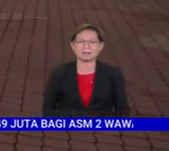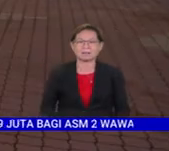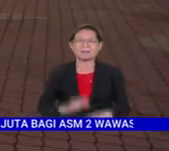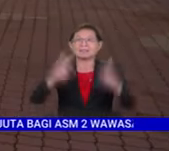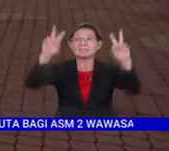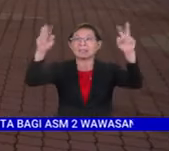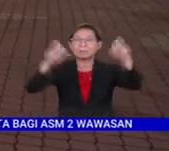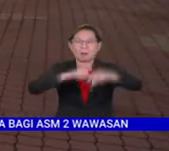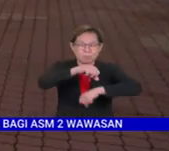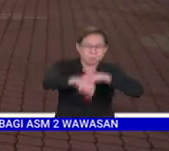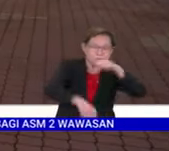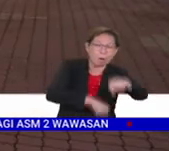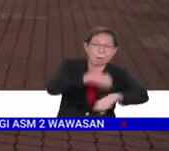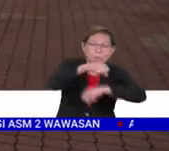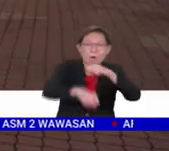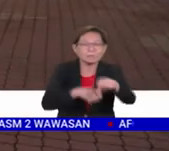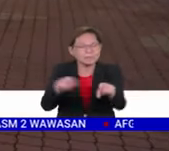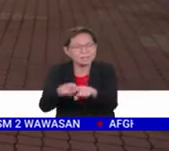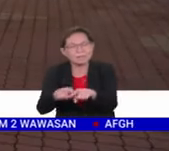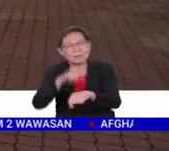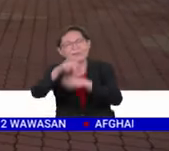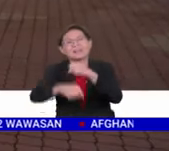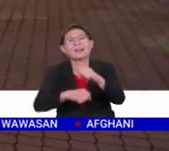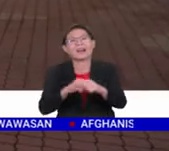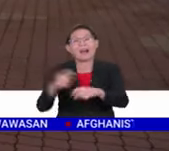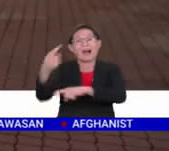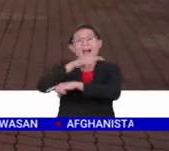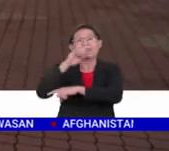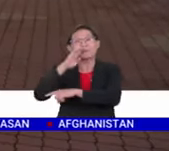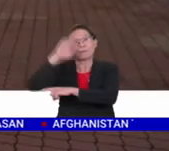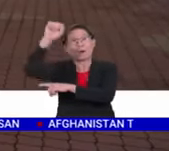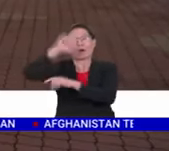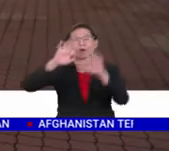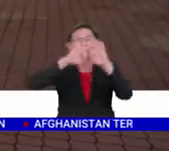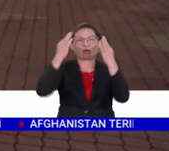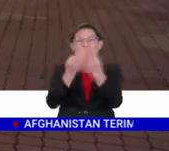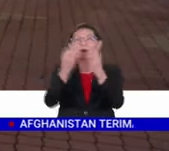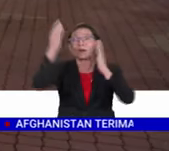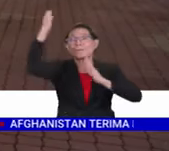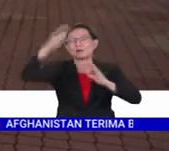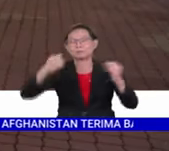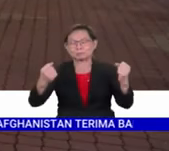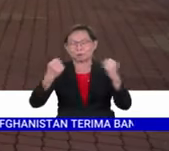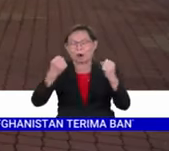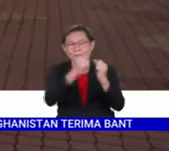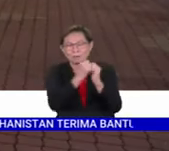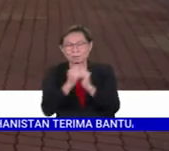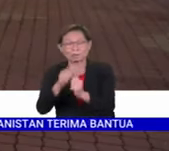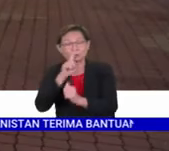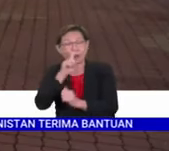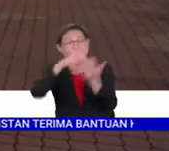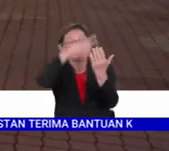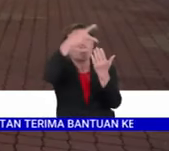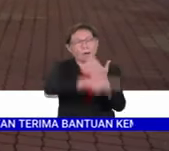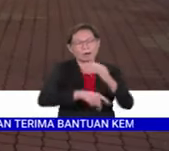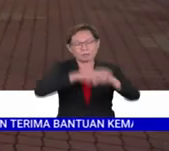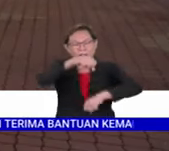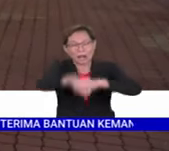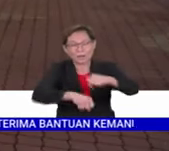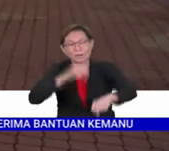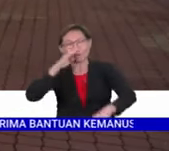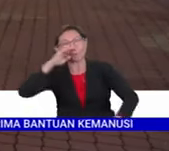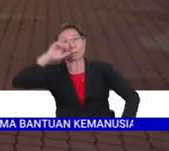malam ini sama seperti tema sambutan Hari Kebangsaan, iaitu Keluarga Malaysia Teguh Bersama. Dan sebenarnya program Kayuhan Merdeka